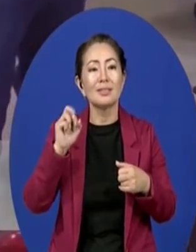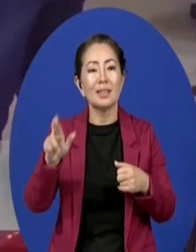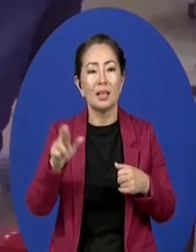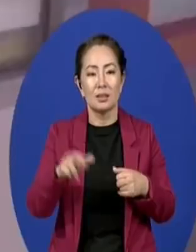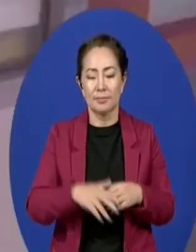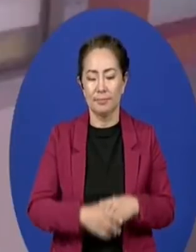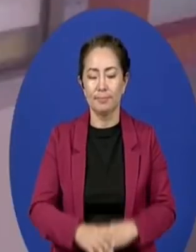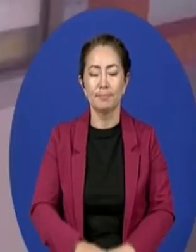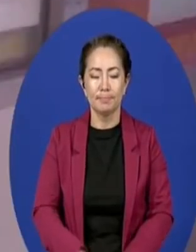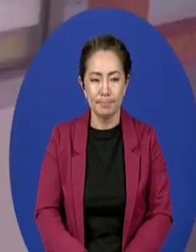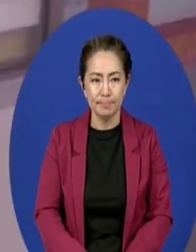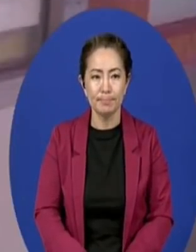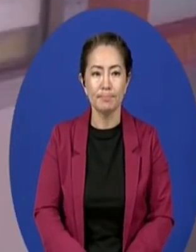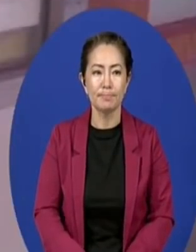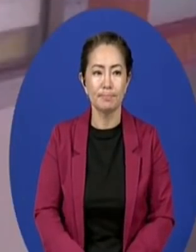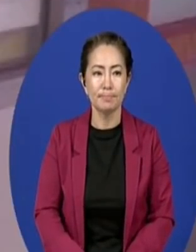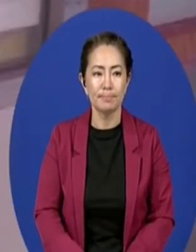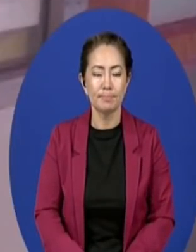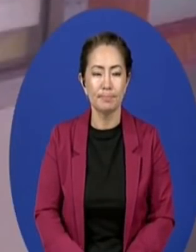байна.